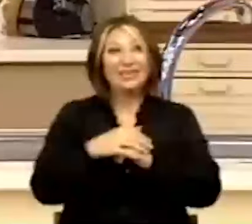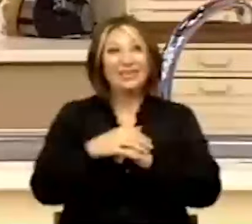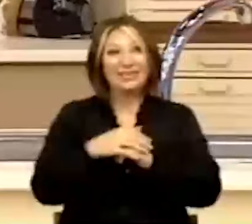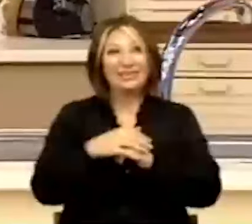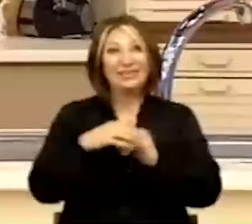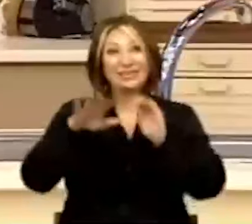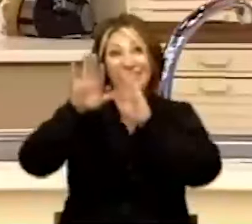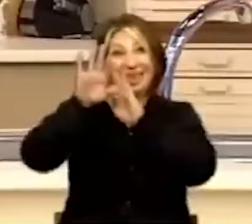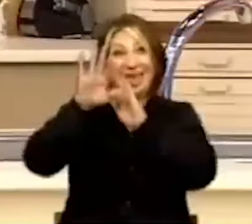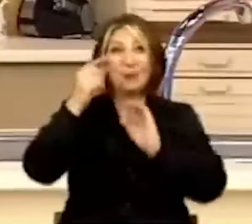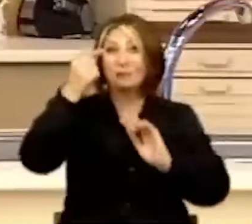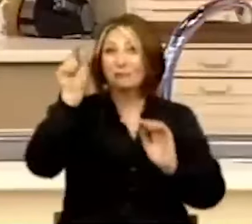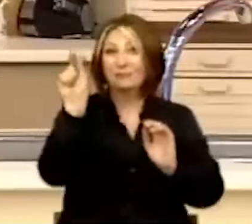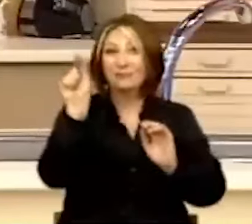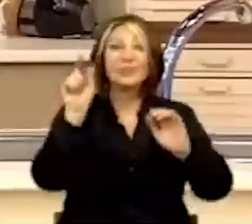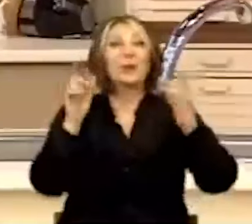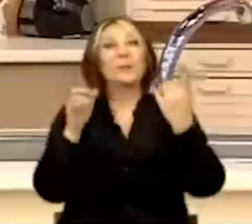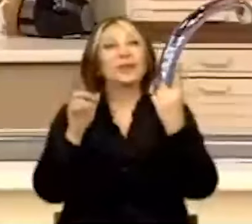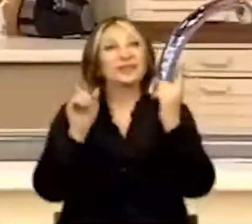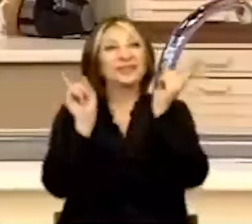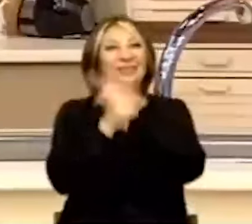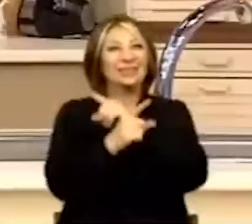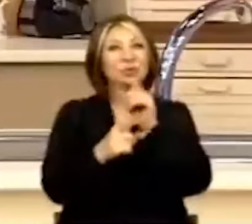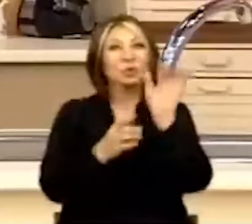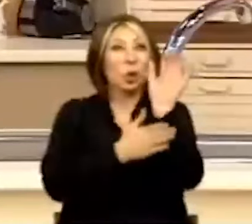sağ ellerimizi kullanıyoruz. Eğer